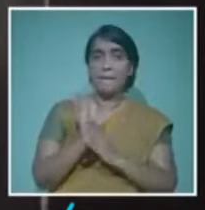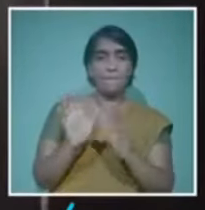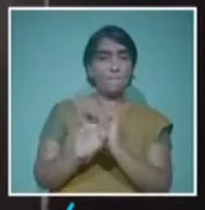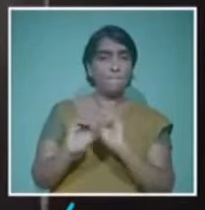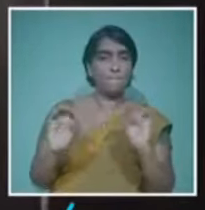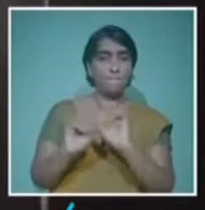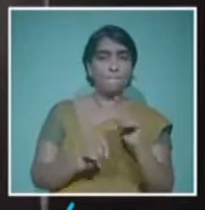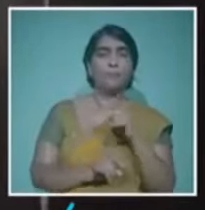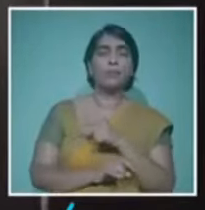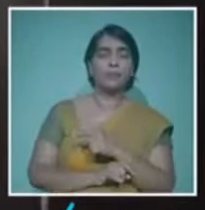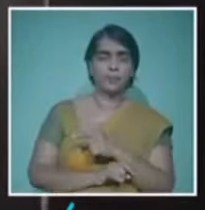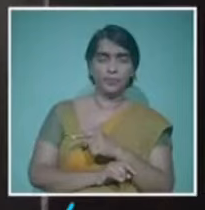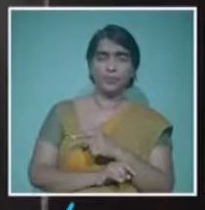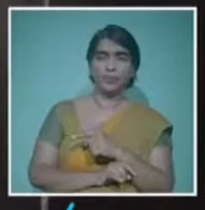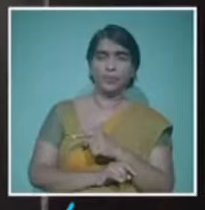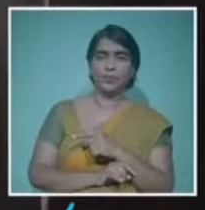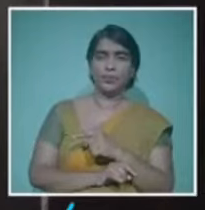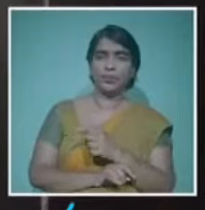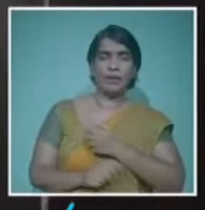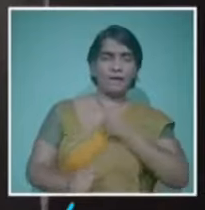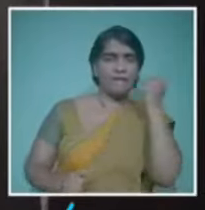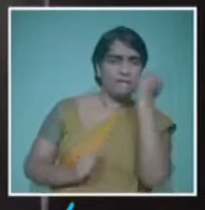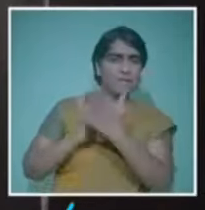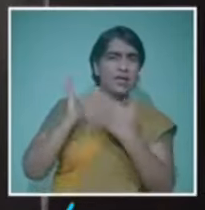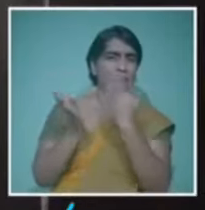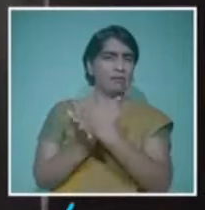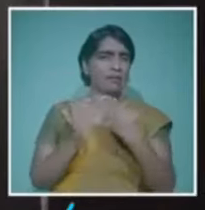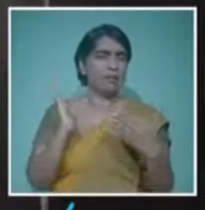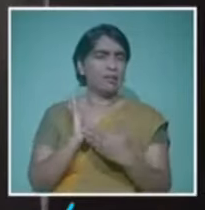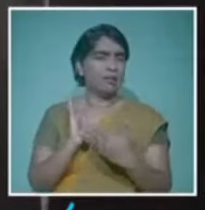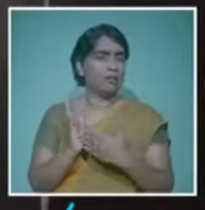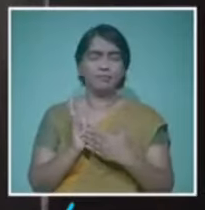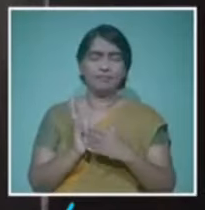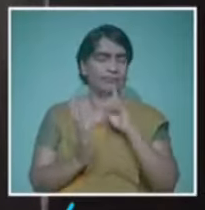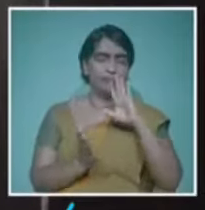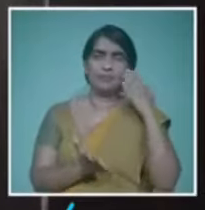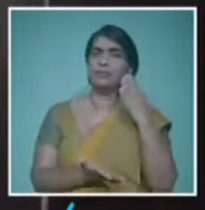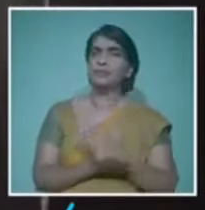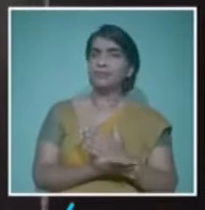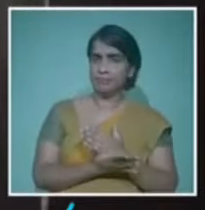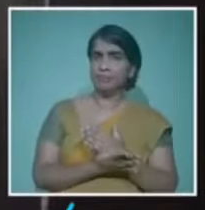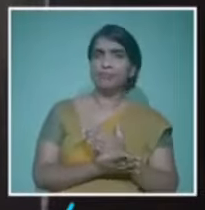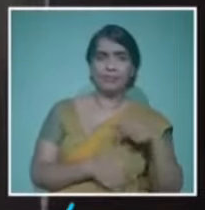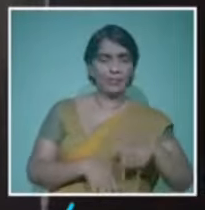ජනමාධ්‍යයට හිහර කරන එක, කරදර කරන එක වහාම නතර කරන්න කියන